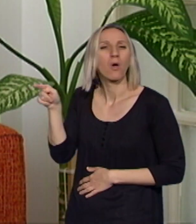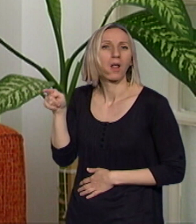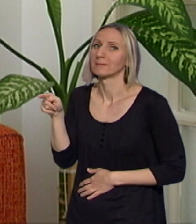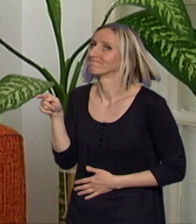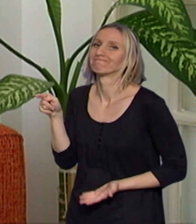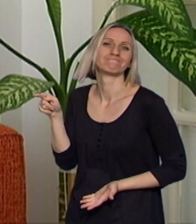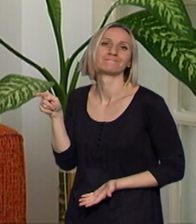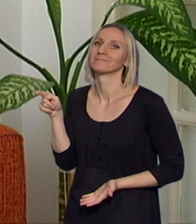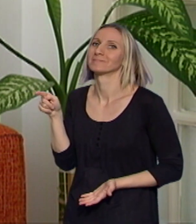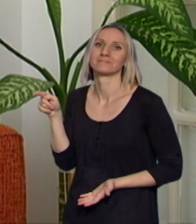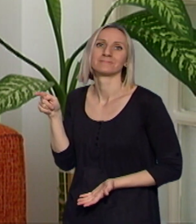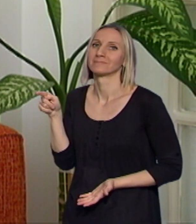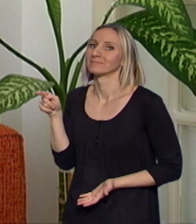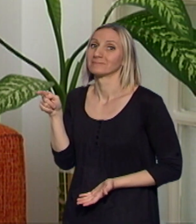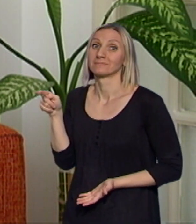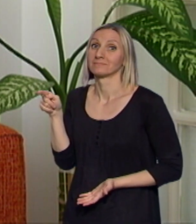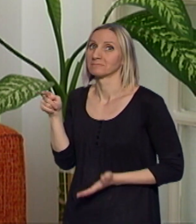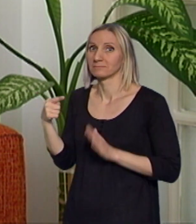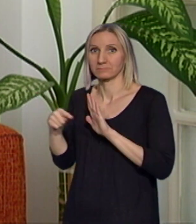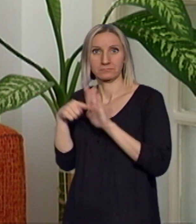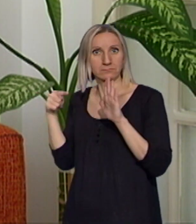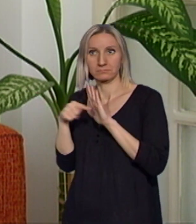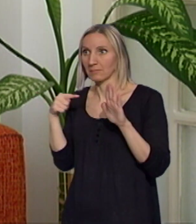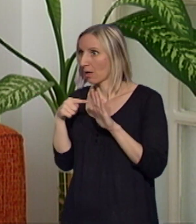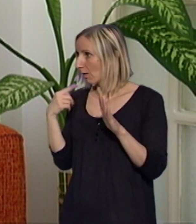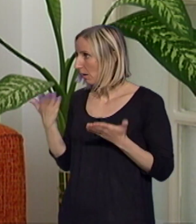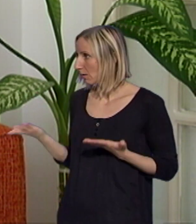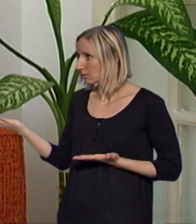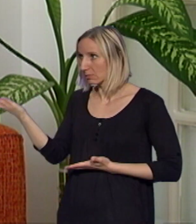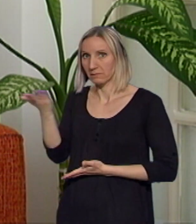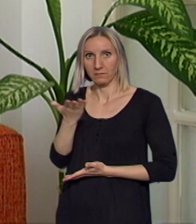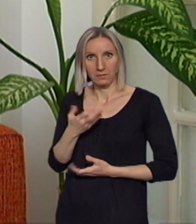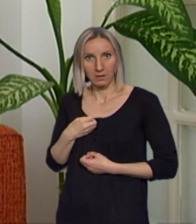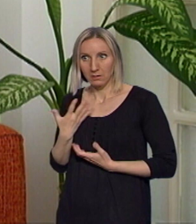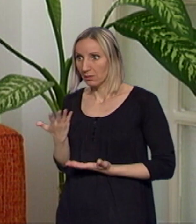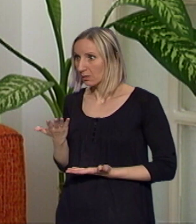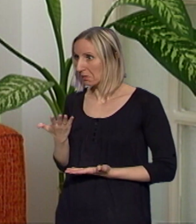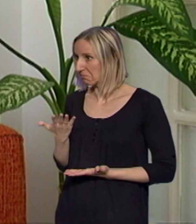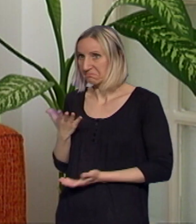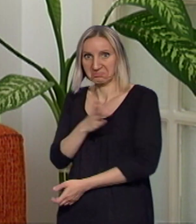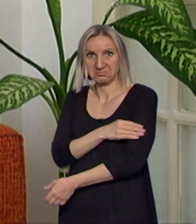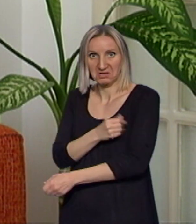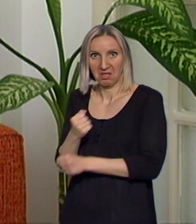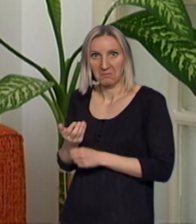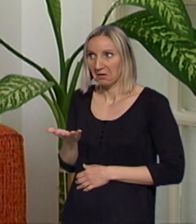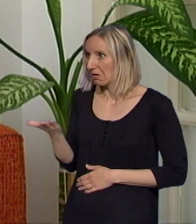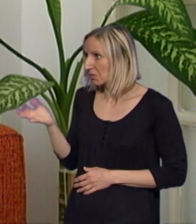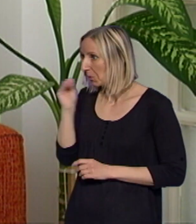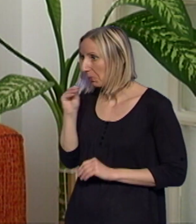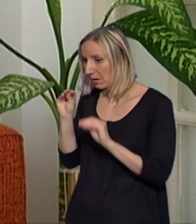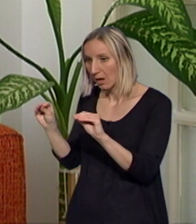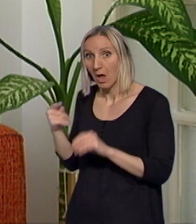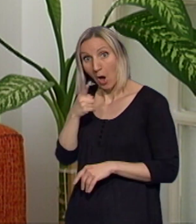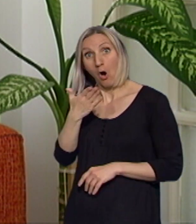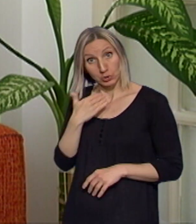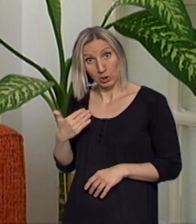na prvo jako veliku negativnu energiju, na jako slab rad, jer ako vi želite da se vaše